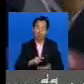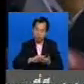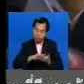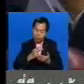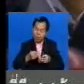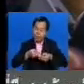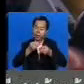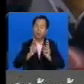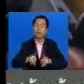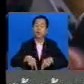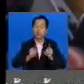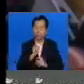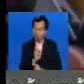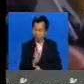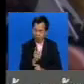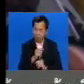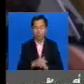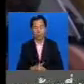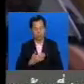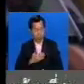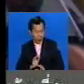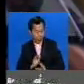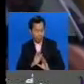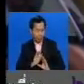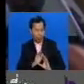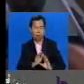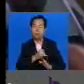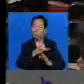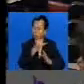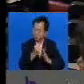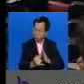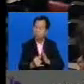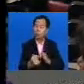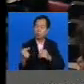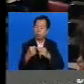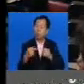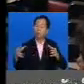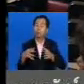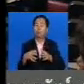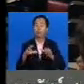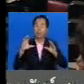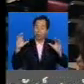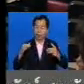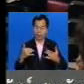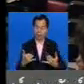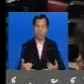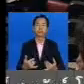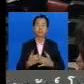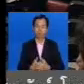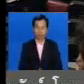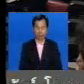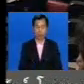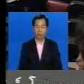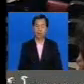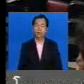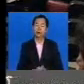น์ของประชาชนอย่างแท้จริงโดยจะผลักดันให้สำเร็จภายในรัฐบาลชุดนี้นายวรากรสามโกเศสในฐานะประธานคณะกรรม